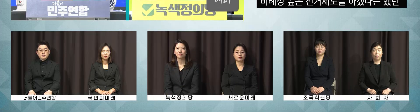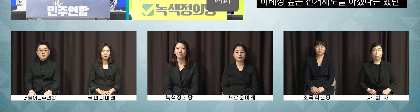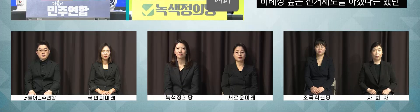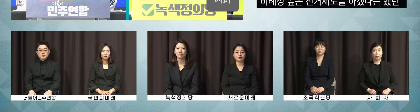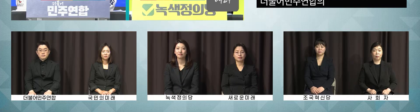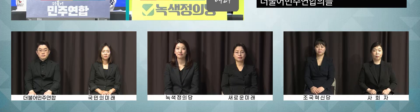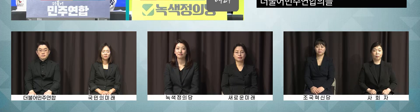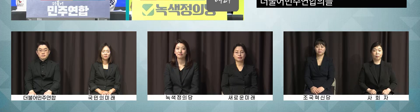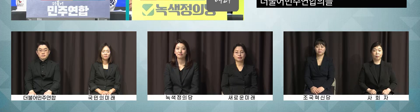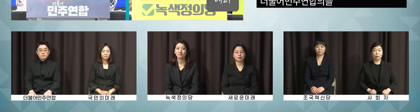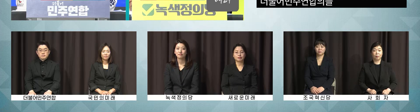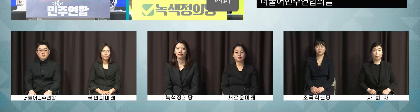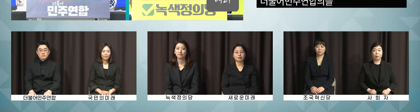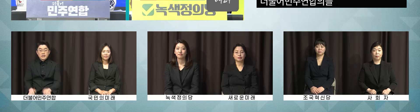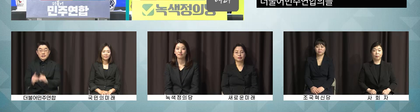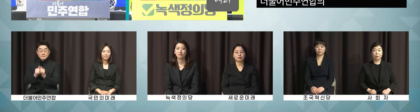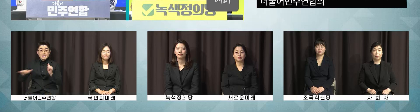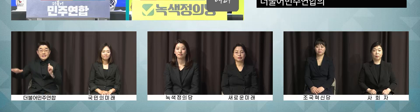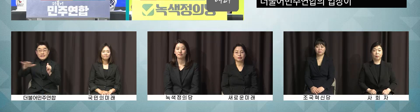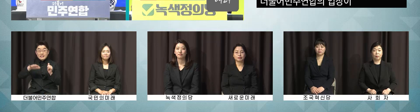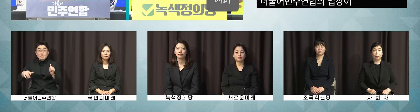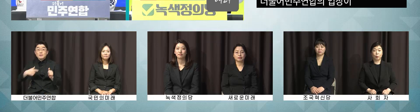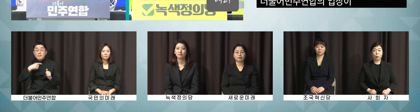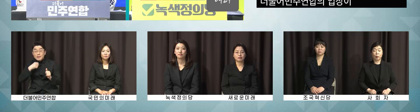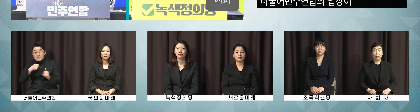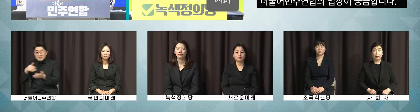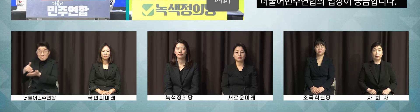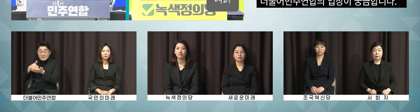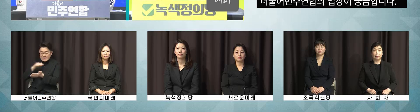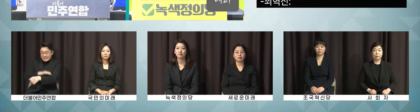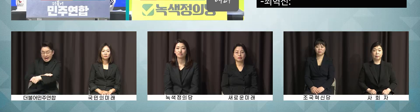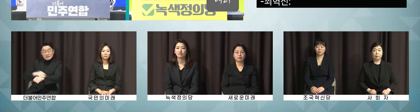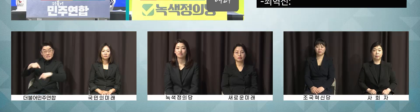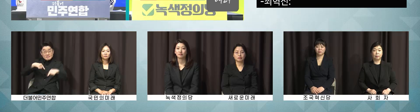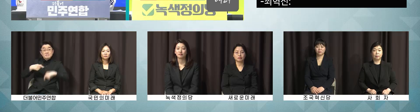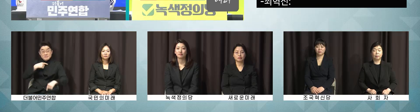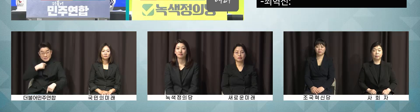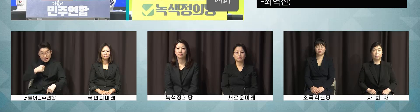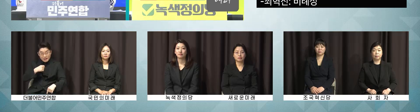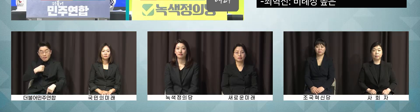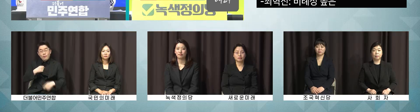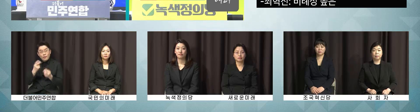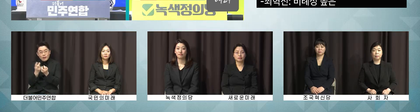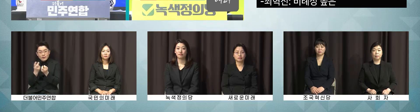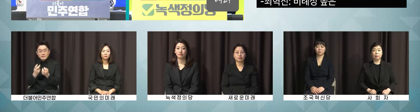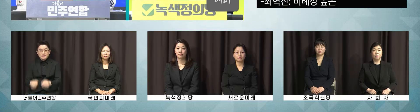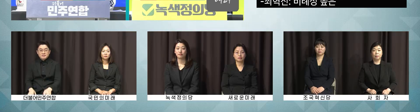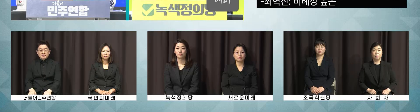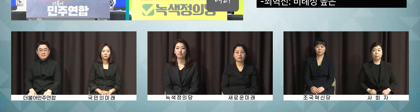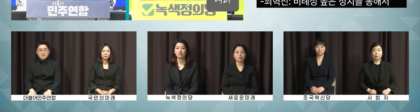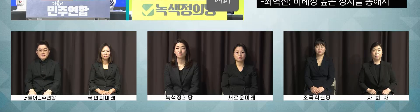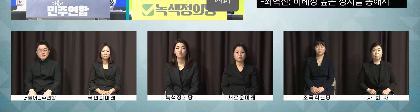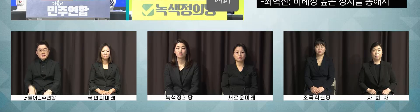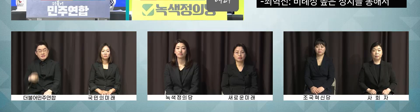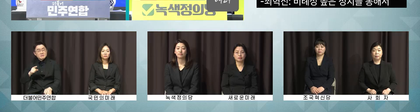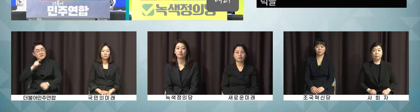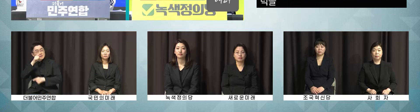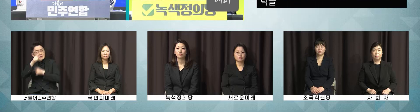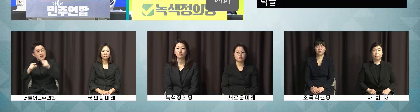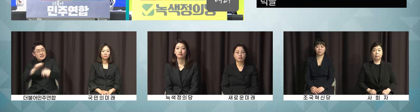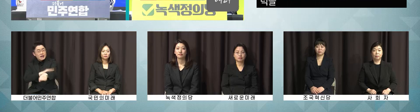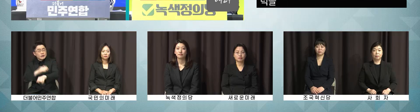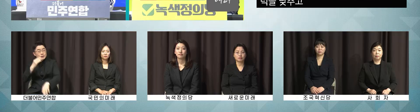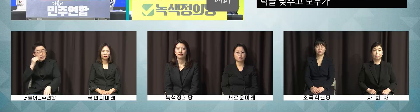네, 비례성 높은 선거를 통해서 정치의 문턱을 낮추고 많은 시민들이 정치 공간 안에서 자신의 목소리를 낼 수 있는 정치